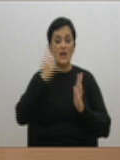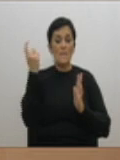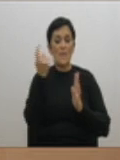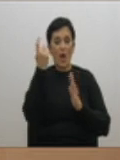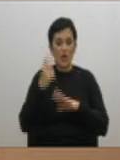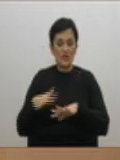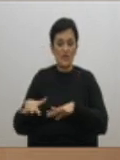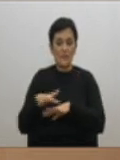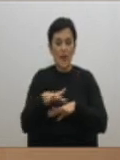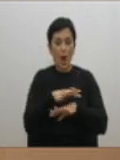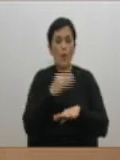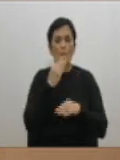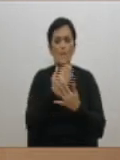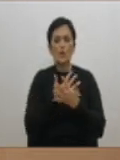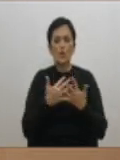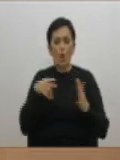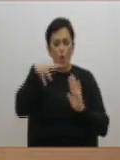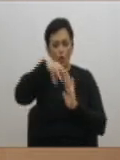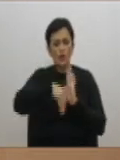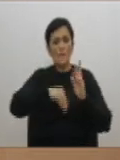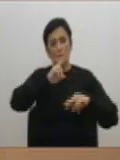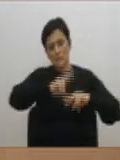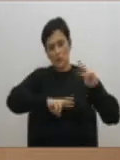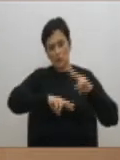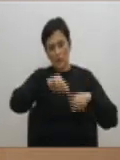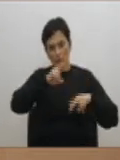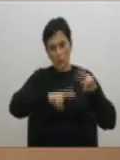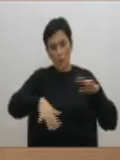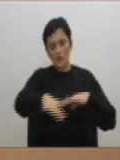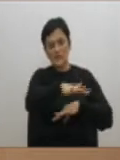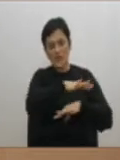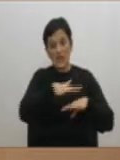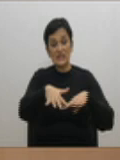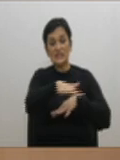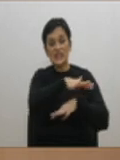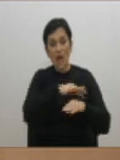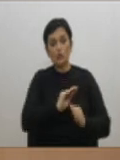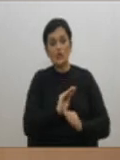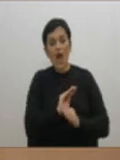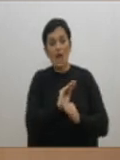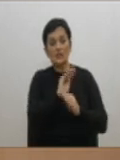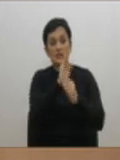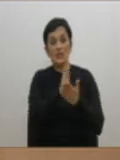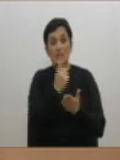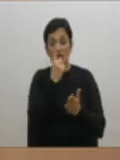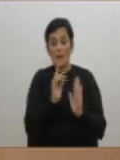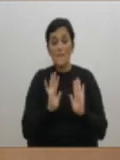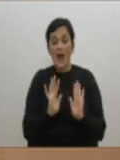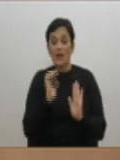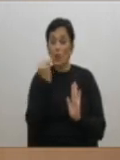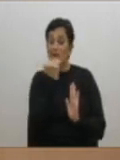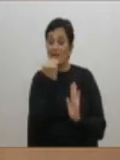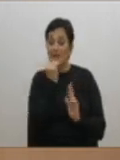სფეროში პროდუქციის მაჩვენებელი, მშენებლობის, სამშენებლო სექტორი, ეს სექტორები არის გაზრდილი. მარტო ინფრასტრუქტურაში